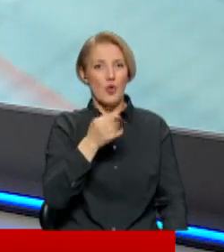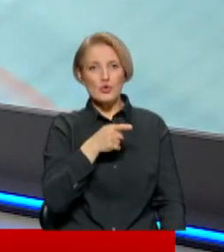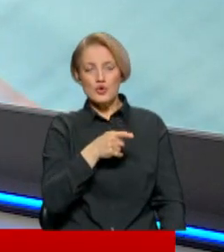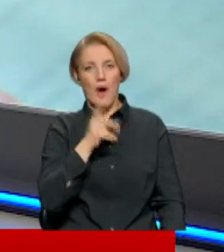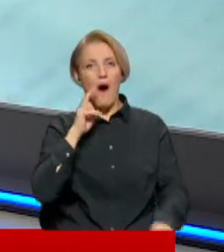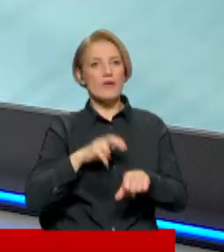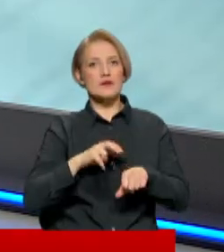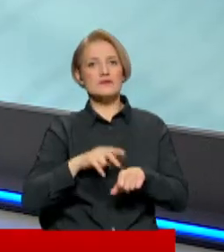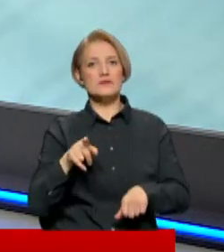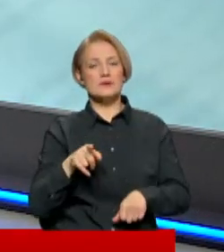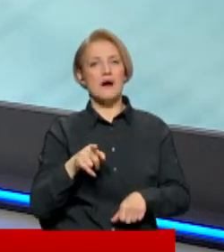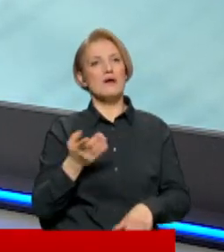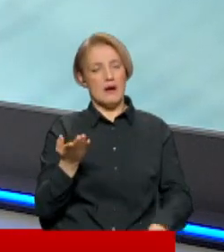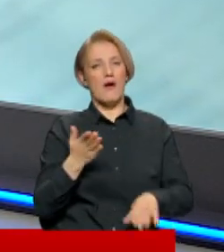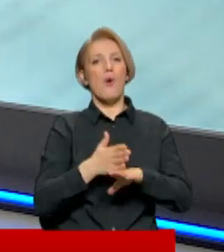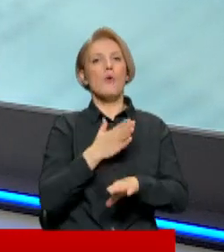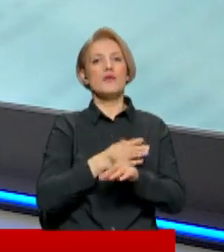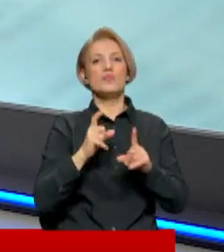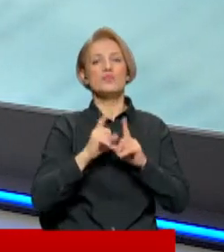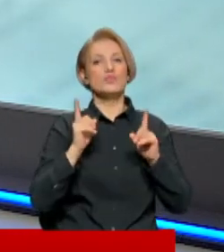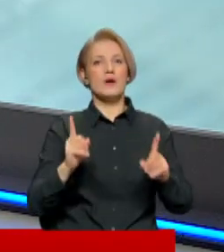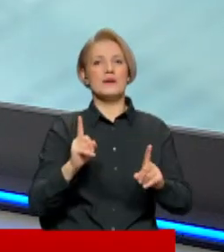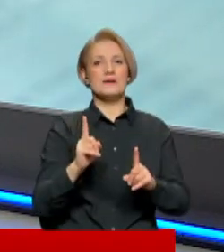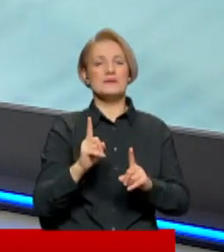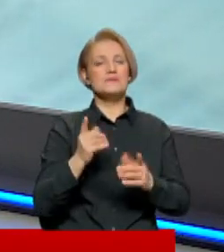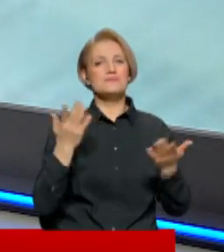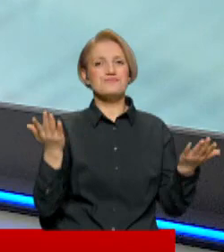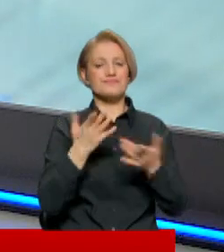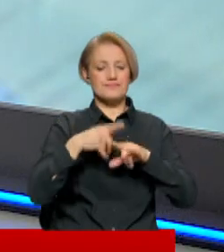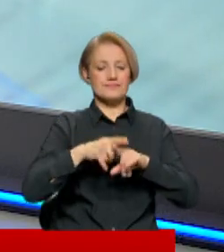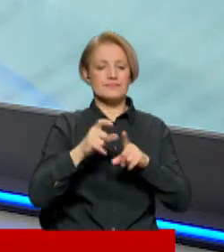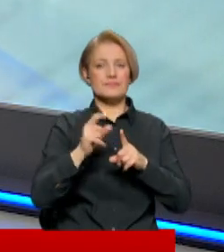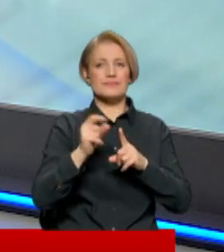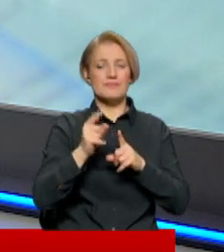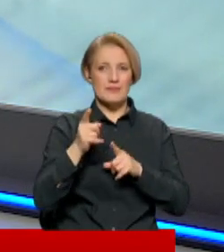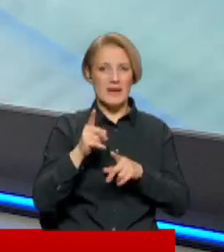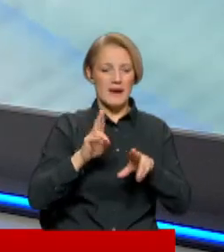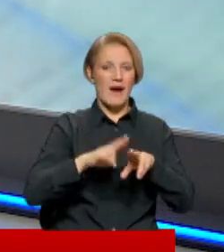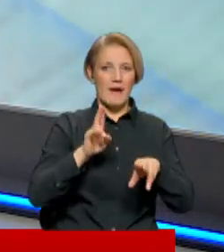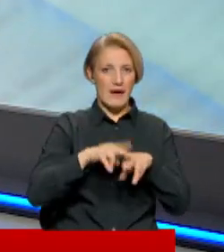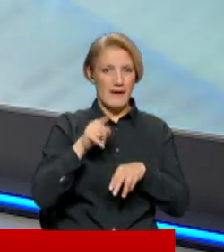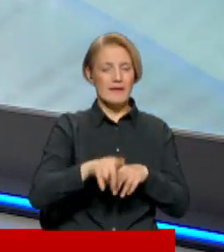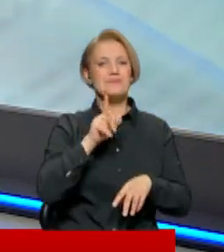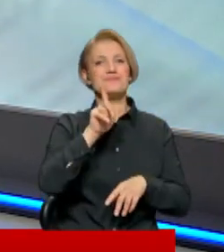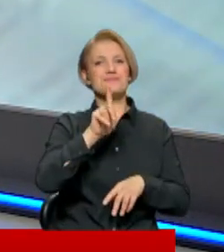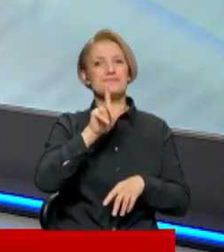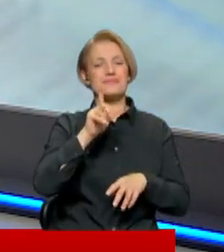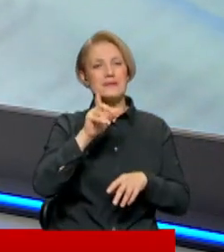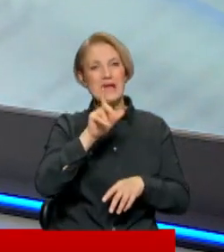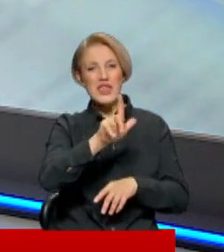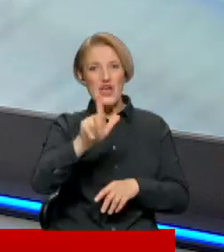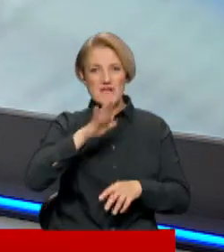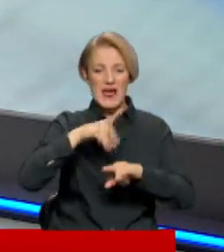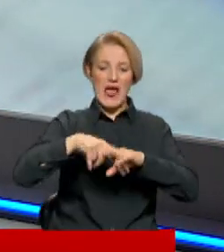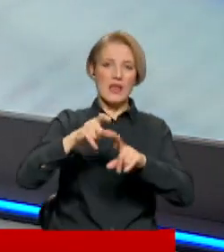hatırladığı yani yani önceki dönemlerde sık sık hdpkk İhtiyaç halinde HDP Hani